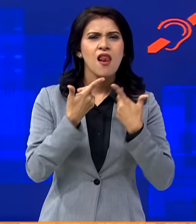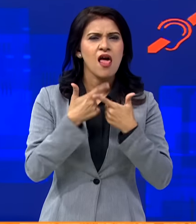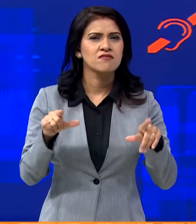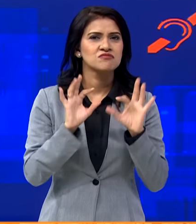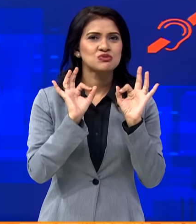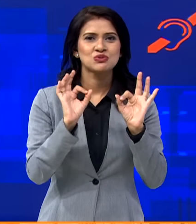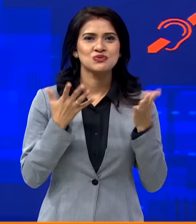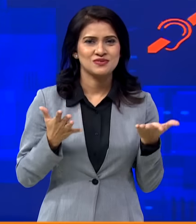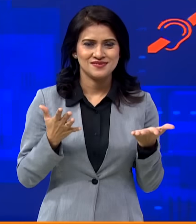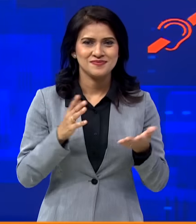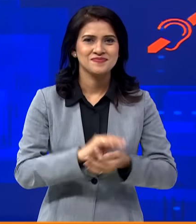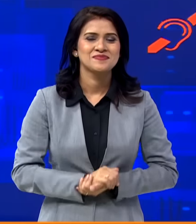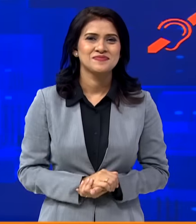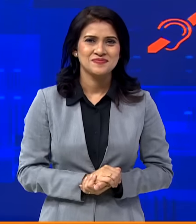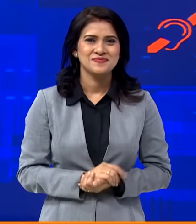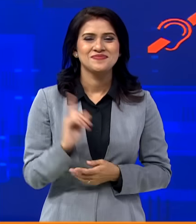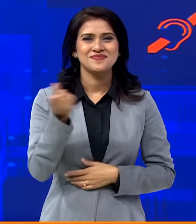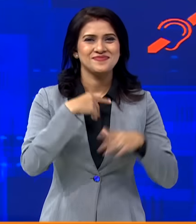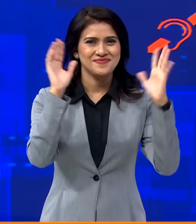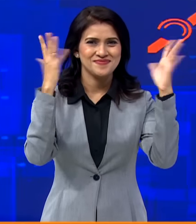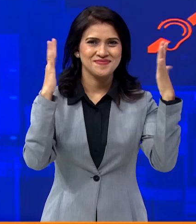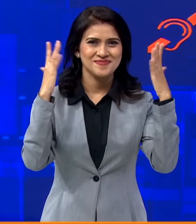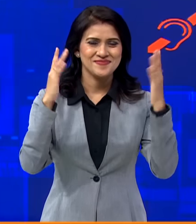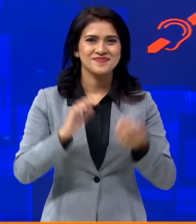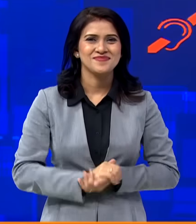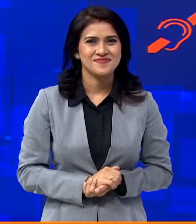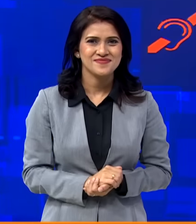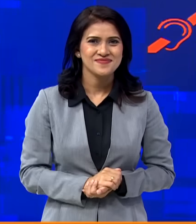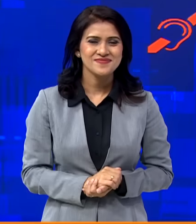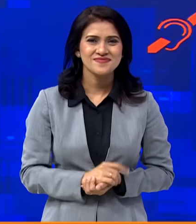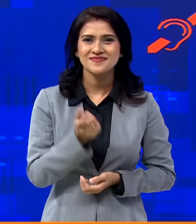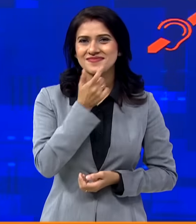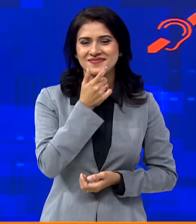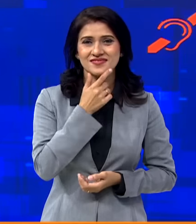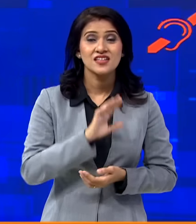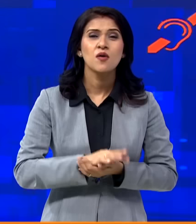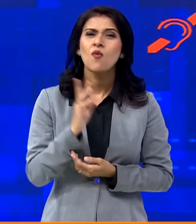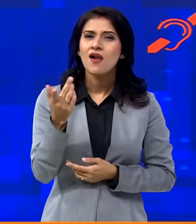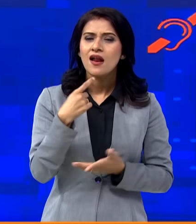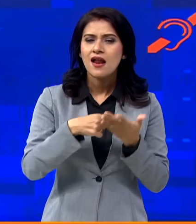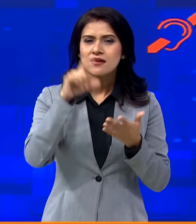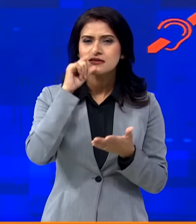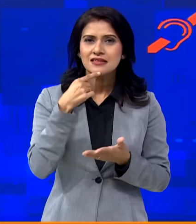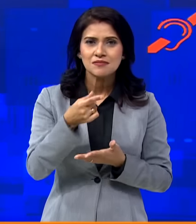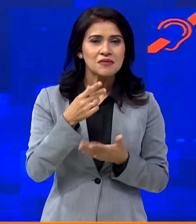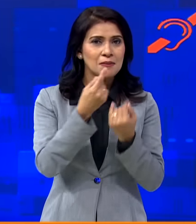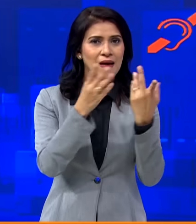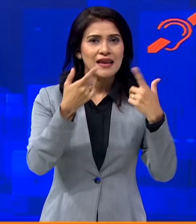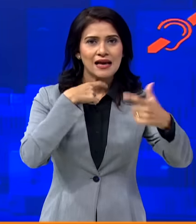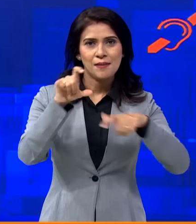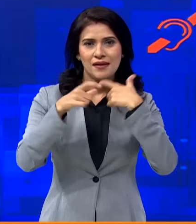प्रयोग करते हैं अब आचार्य जी बहुत सारी शिकायतें मुझे मिली